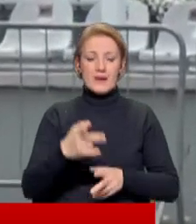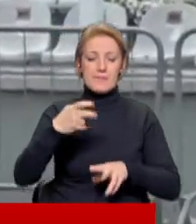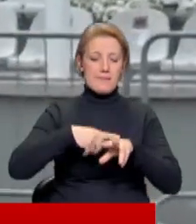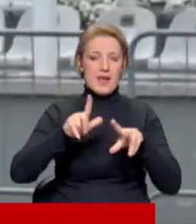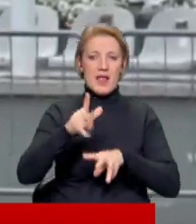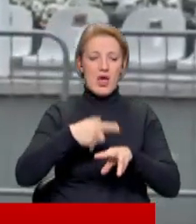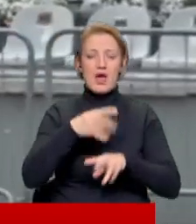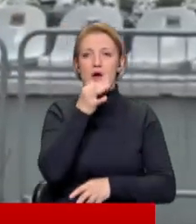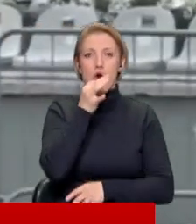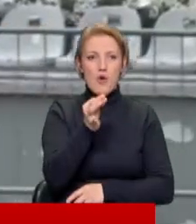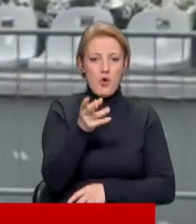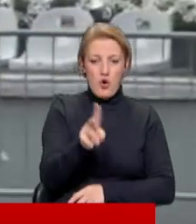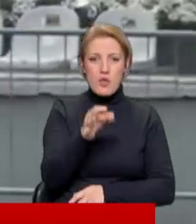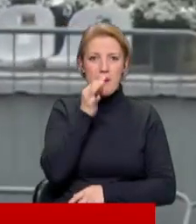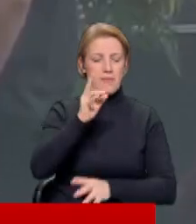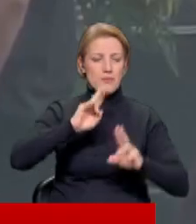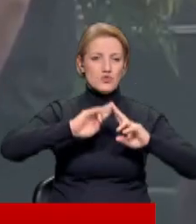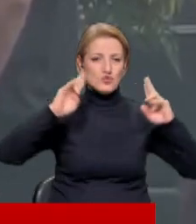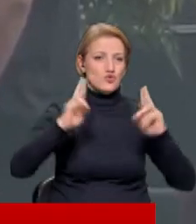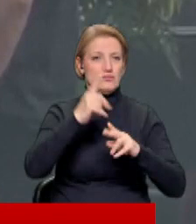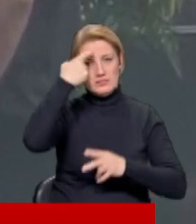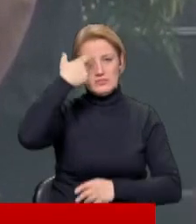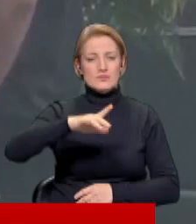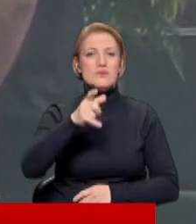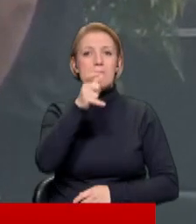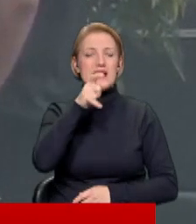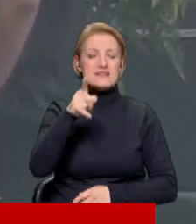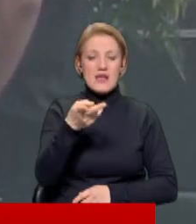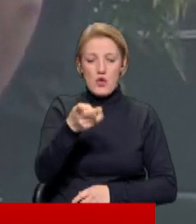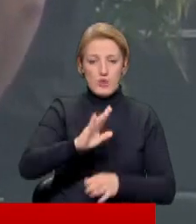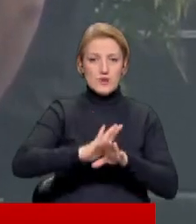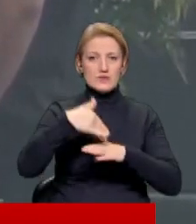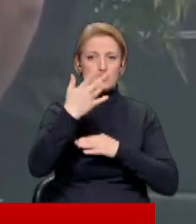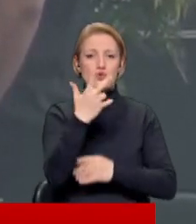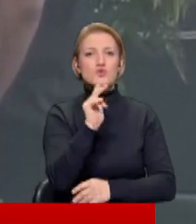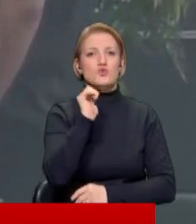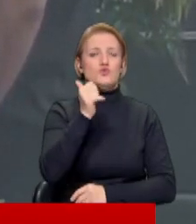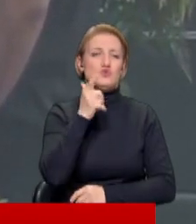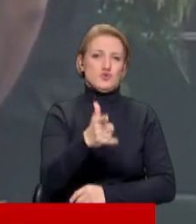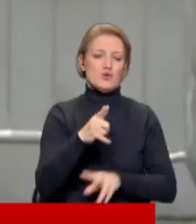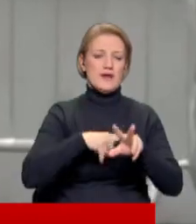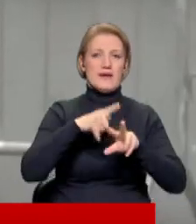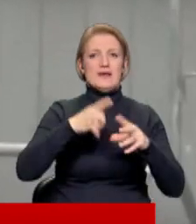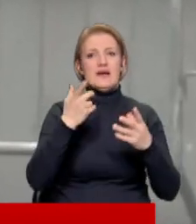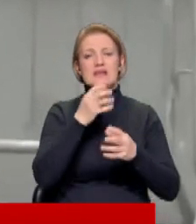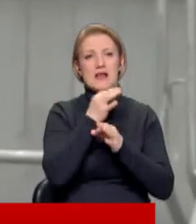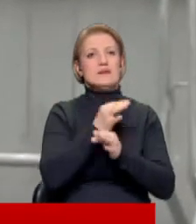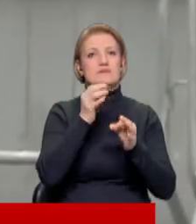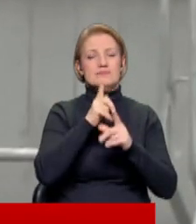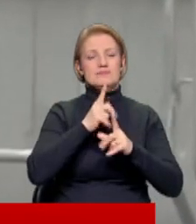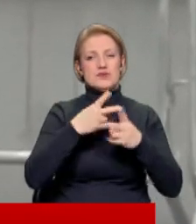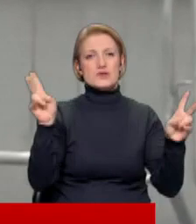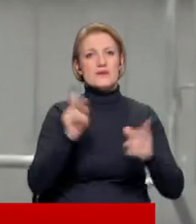Pele'nin ölüm haberi tüm dünyayı sarstı. Ülkesi Brezilya'da vefatının ardından 3 gün yas ilan edildi.